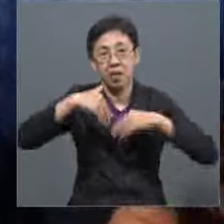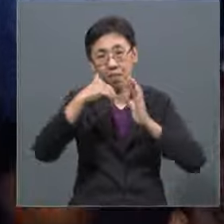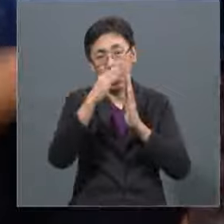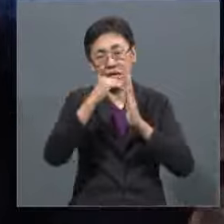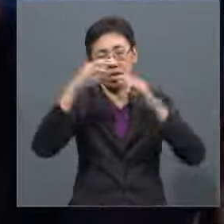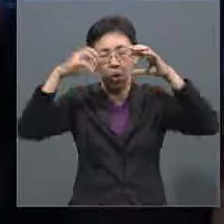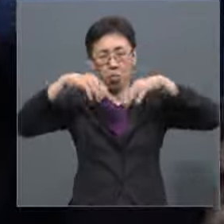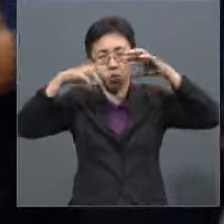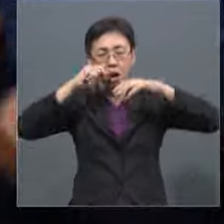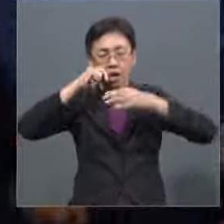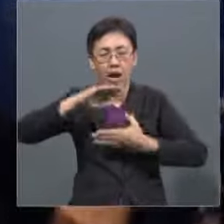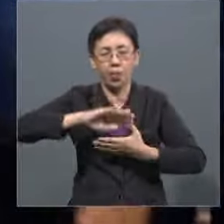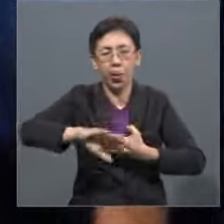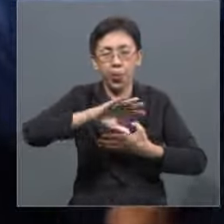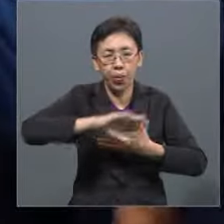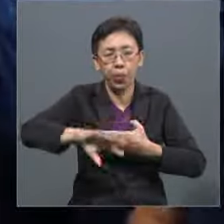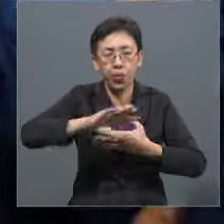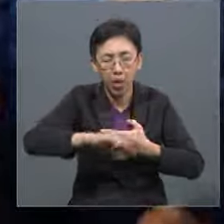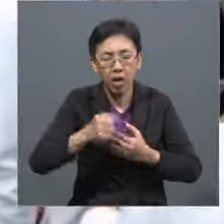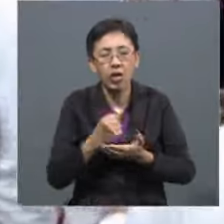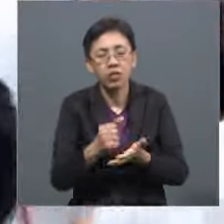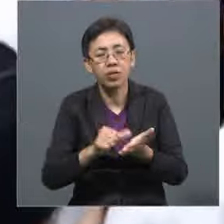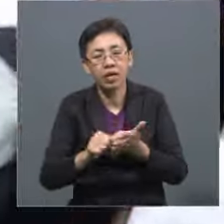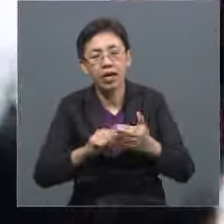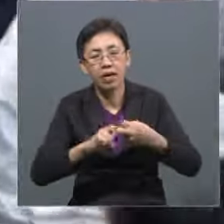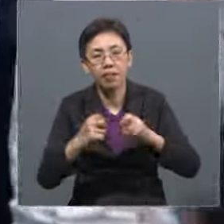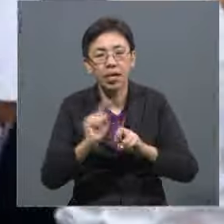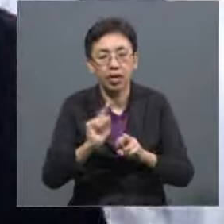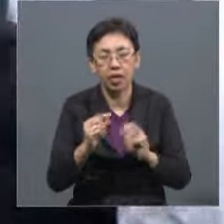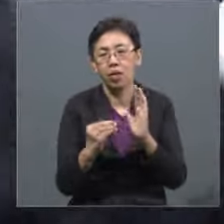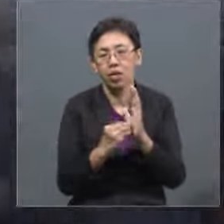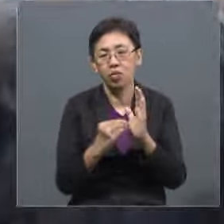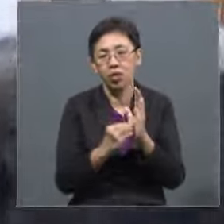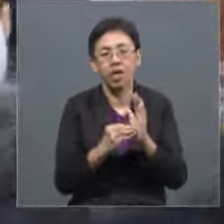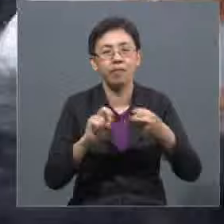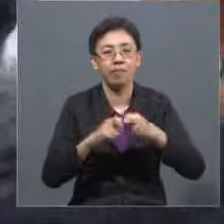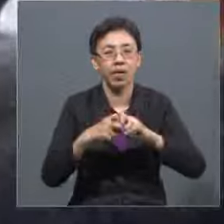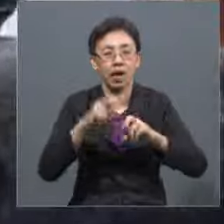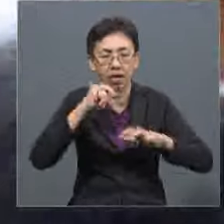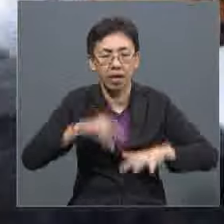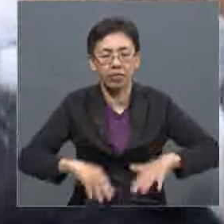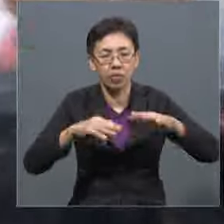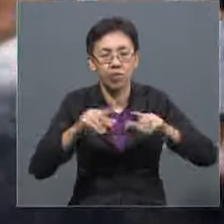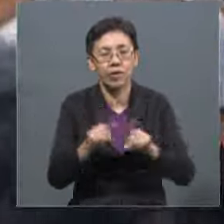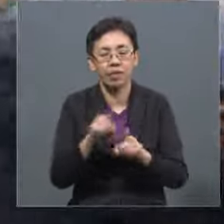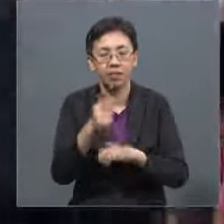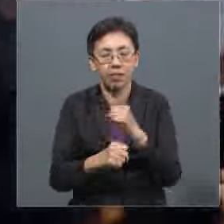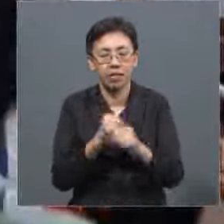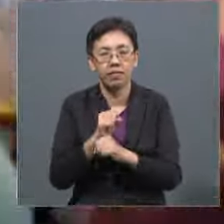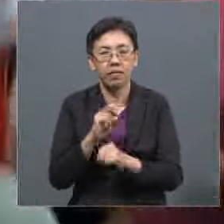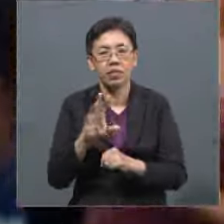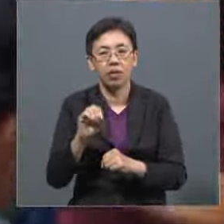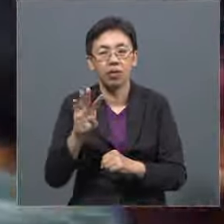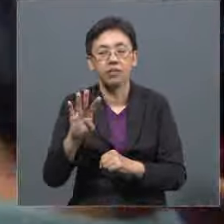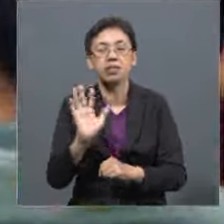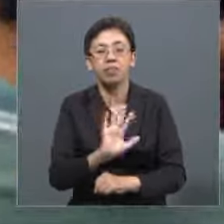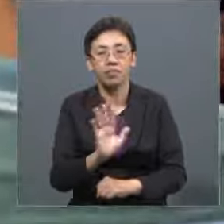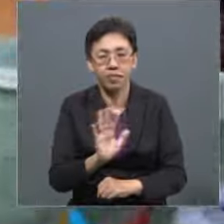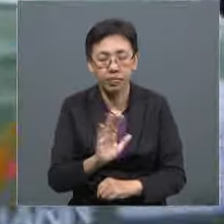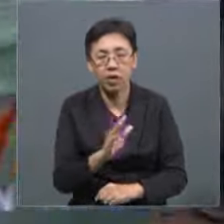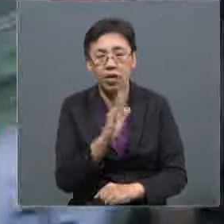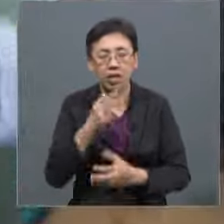ซึ่งการพร่องน้ำเตรียมไว้แบบนี้ก็จะช่วยให้กรุงเทพไม่ต้องเผชิญกับน้ำท่วมเหมือนปี2554ซึ่งถ้